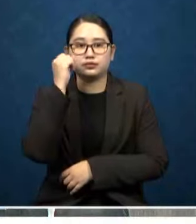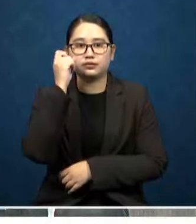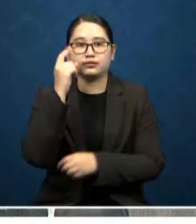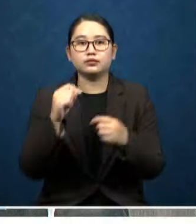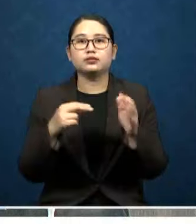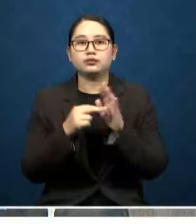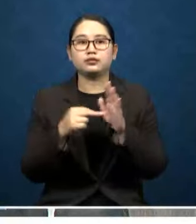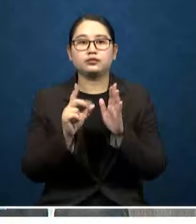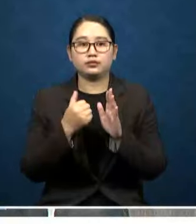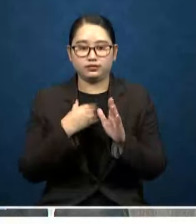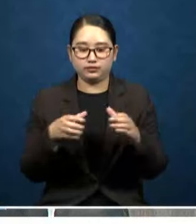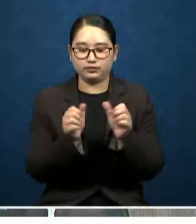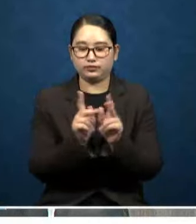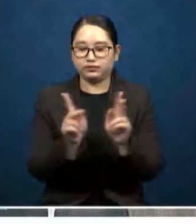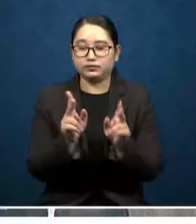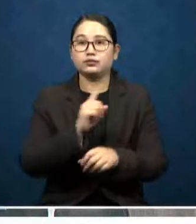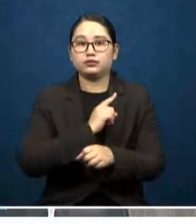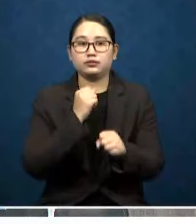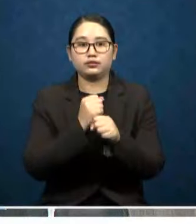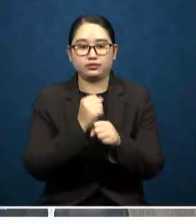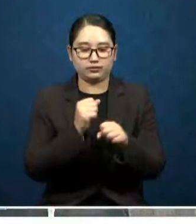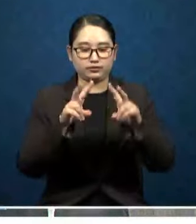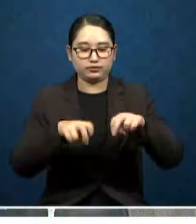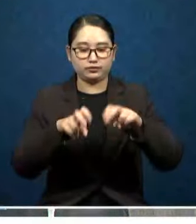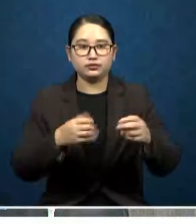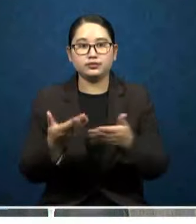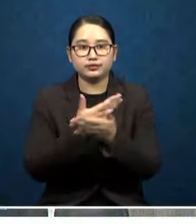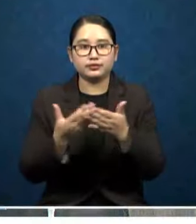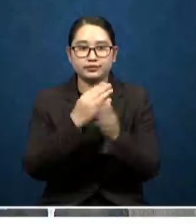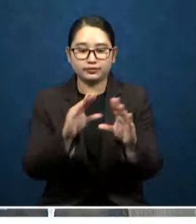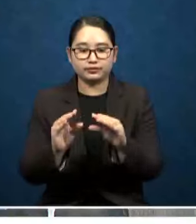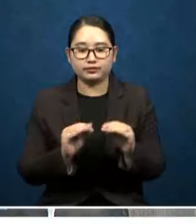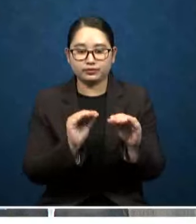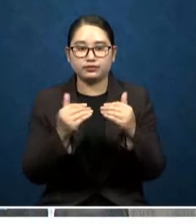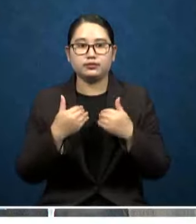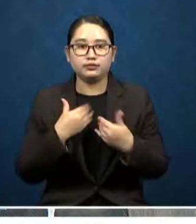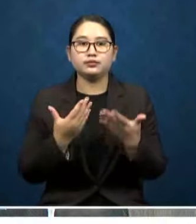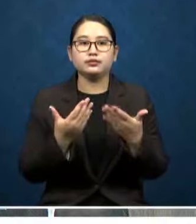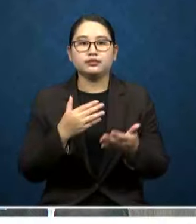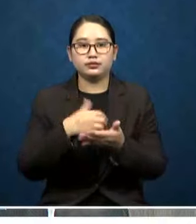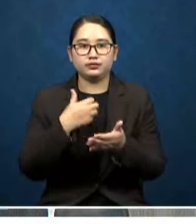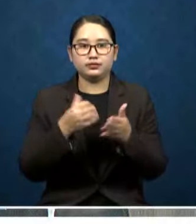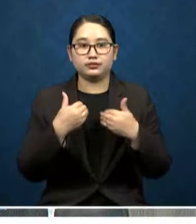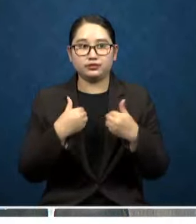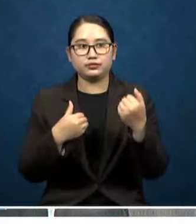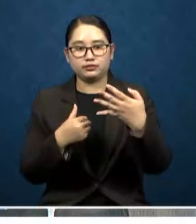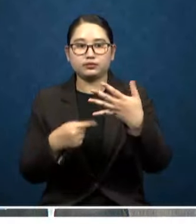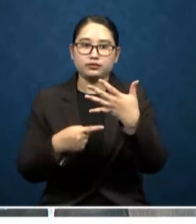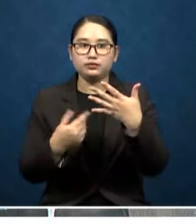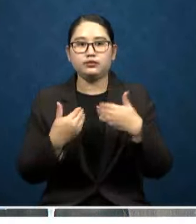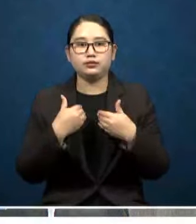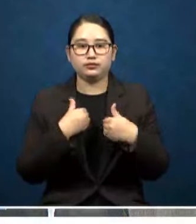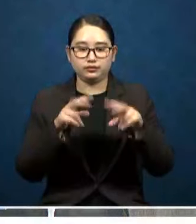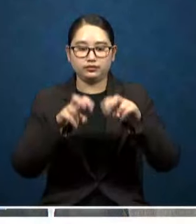ที่กรรมาธิการก็ได้ไปศึกษามาว่าท้ายที่สุดเนี่ยมันก็อยู่ประมาณ 5-6อย่าง 5-6เรื่องที่กรรมาธิการไป